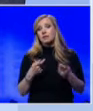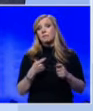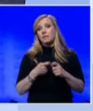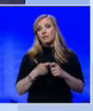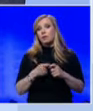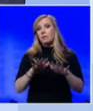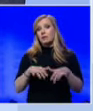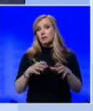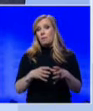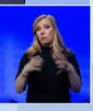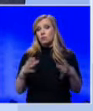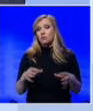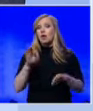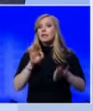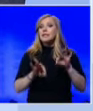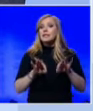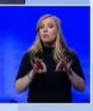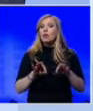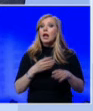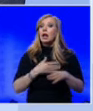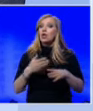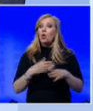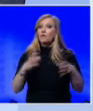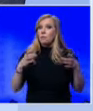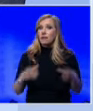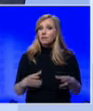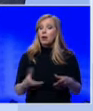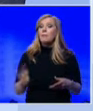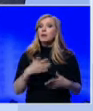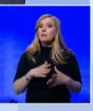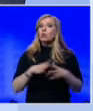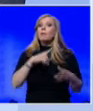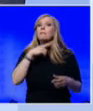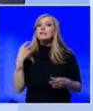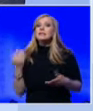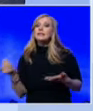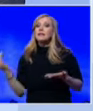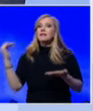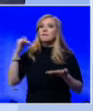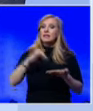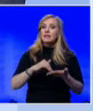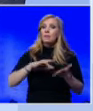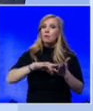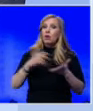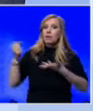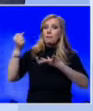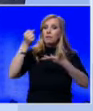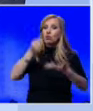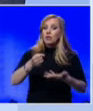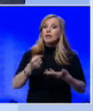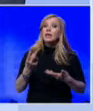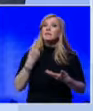формирането на парламентарното мнозинство и избор на редовно правителство, отново стои големия риск от внасянето на проект на бюджет